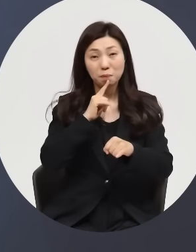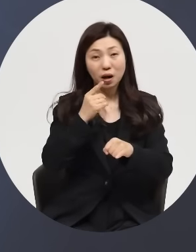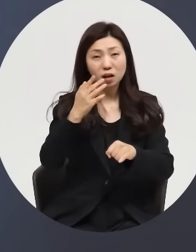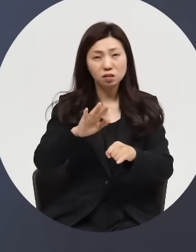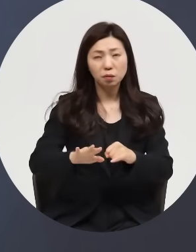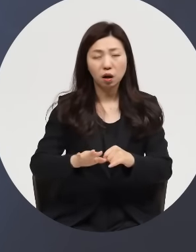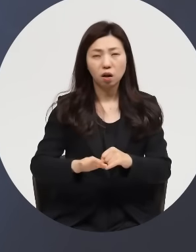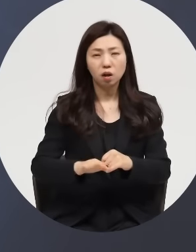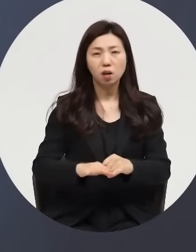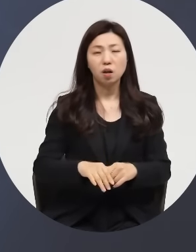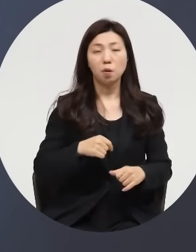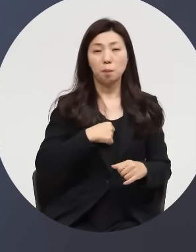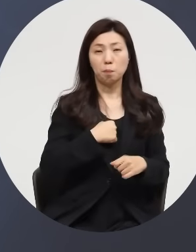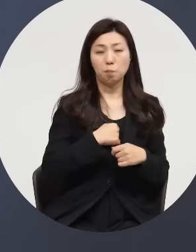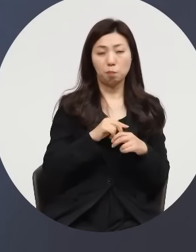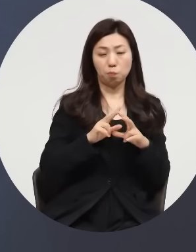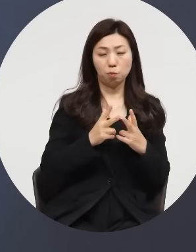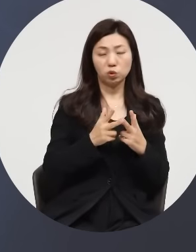점철된다.